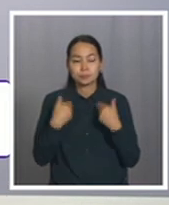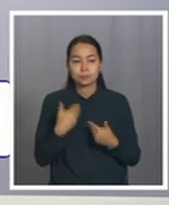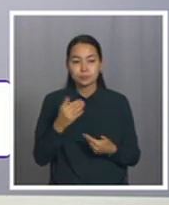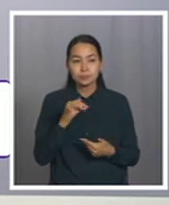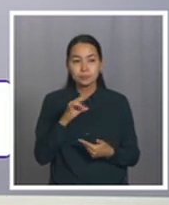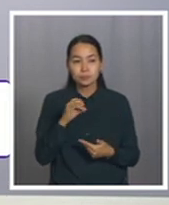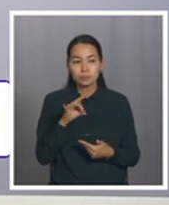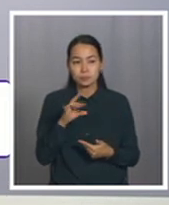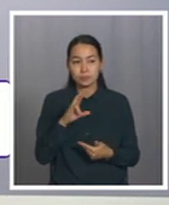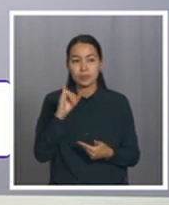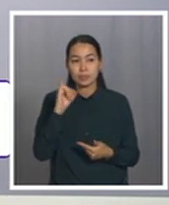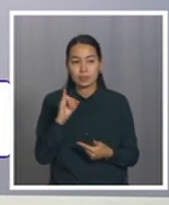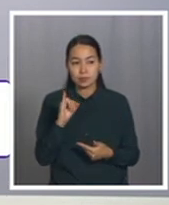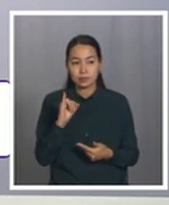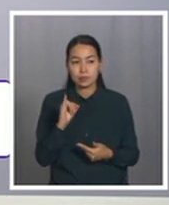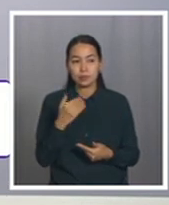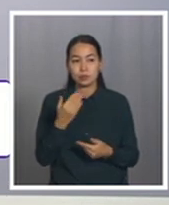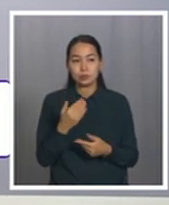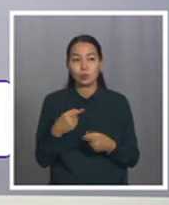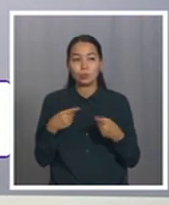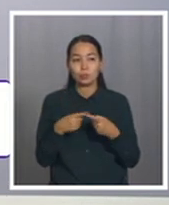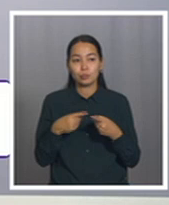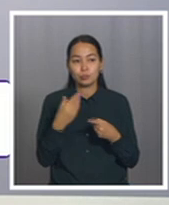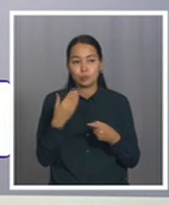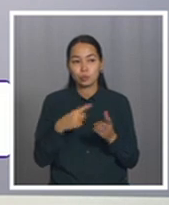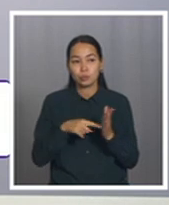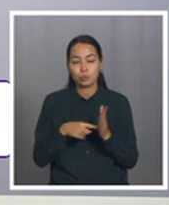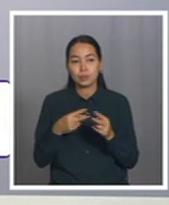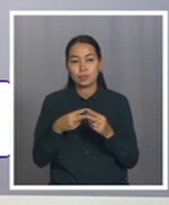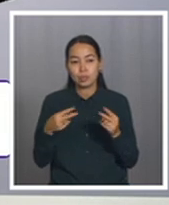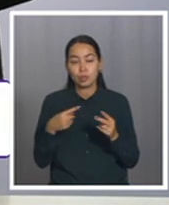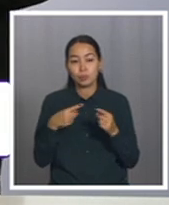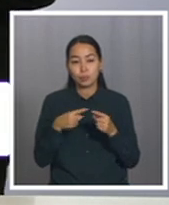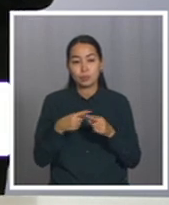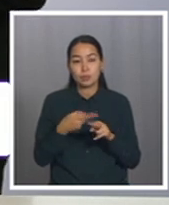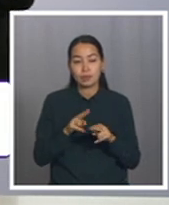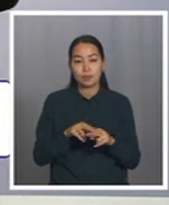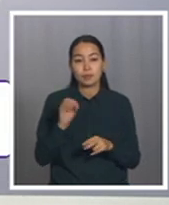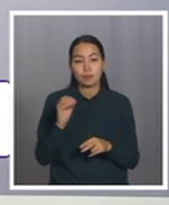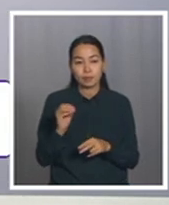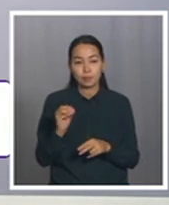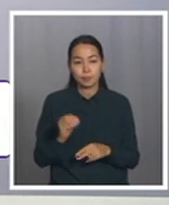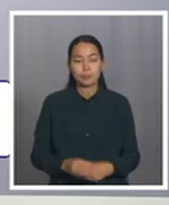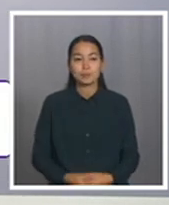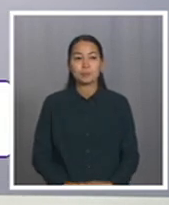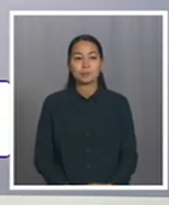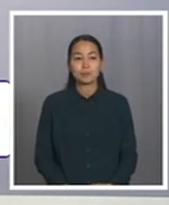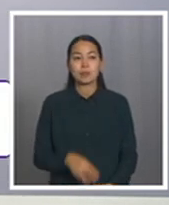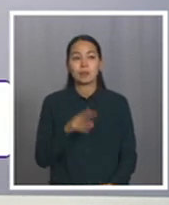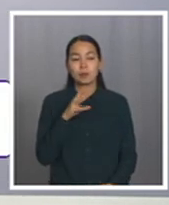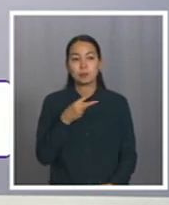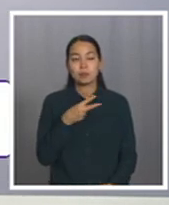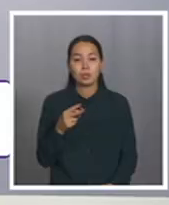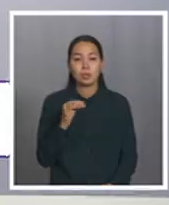моментімен, яғни I, бұрыштық үдеудің көбейтіндісіне тең. Бұрыштық үдеу дегеніміз эпсилонмен белгіленеді. Яғни M тең I